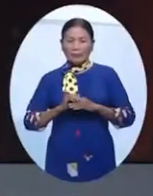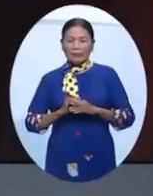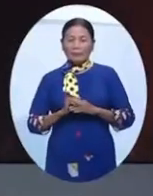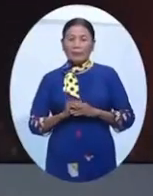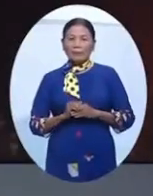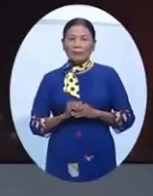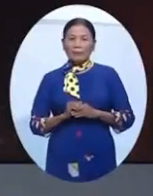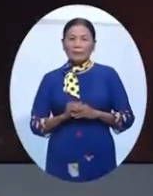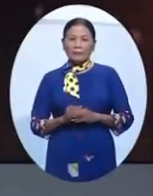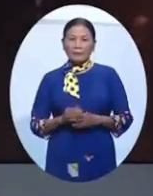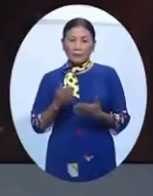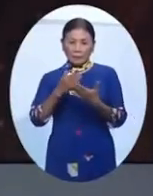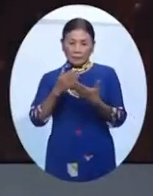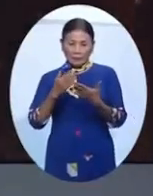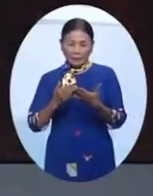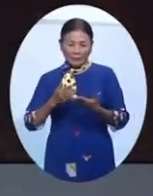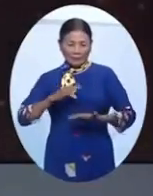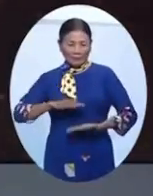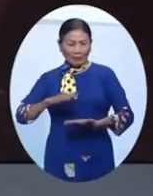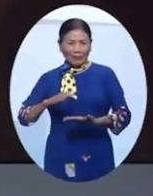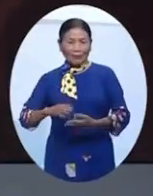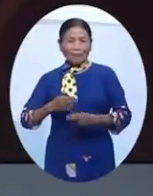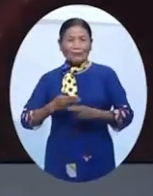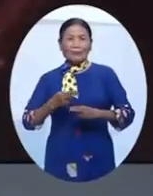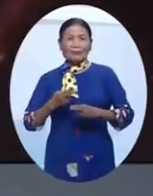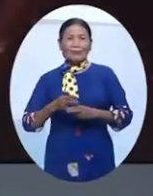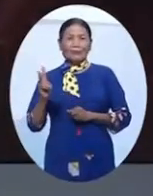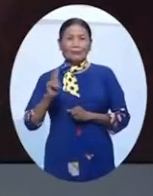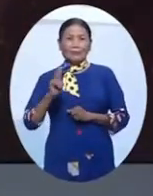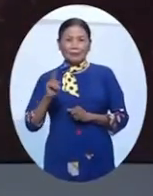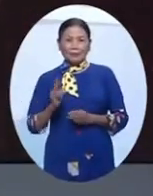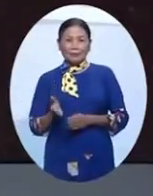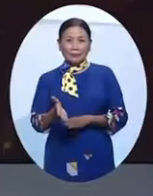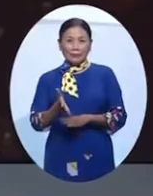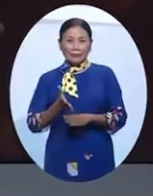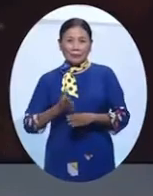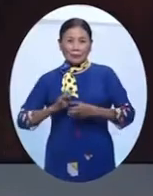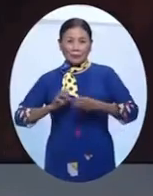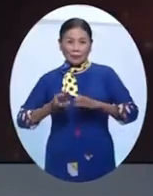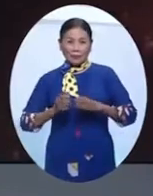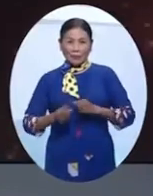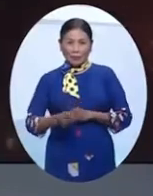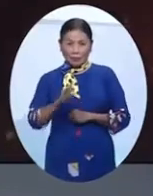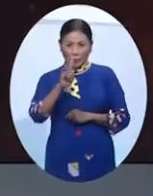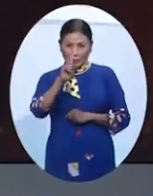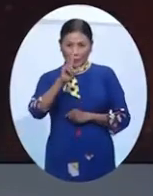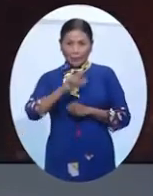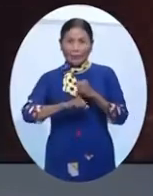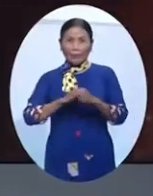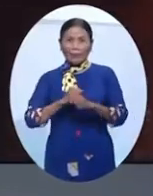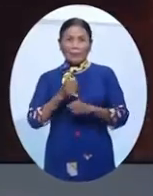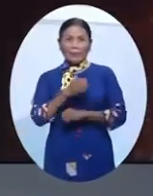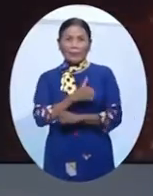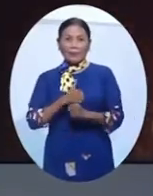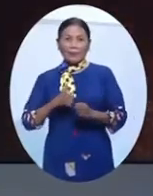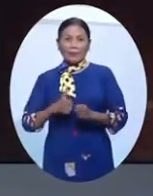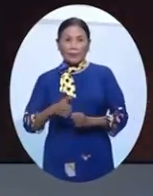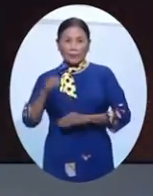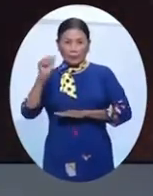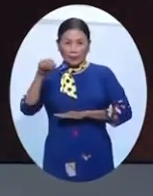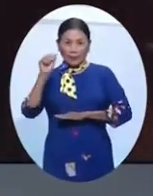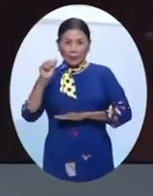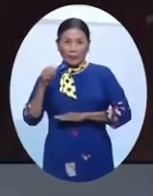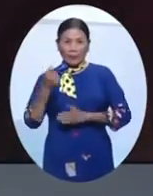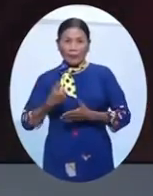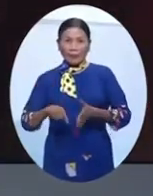Tiêu chí tham gia giải thưởng thương hiệu vàng thành phố Hồ Chí Minh thuộc sở hữu doanh nghiệp có ít nhất 2 năm hoạt động trên địa bàn thành phố, chấp hành tốt mọi quy định trong